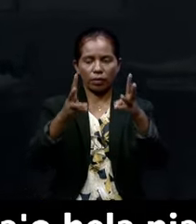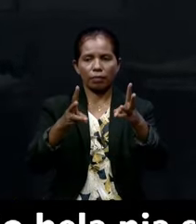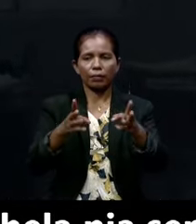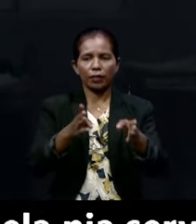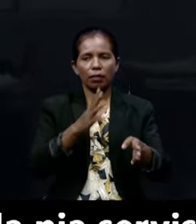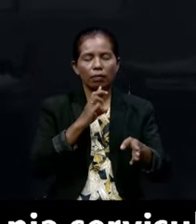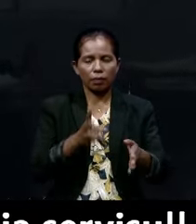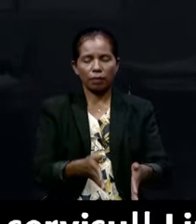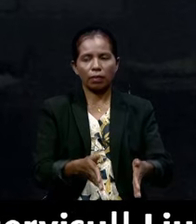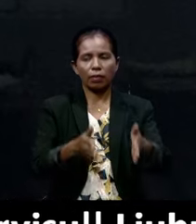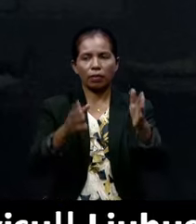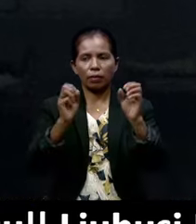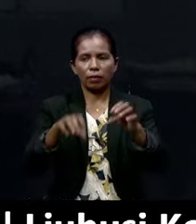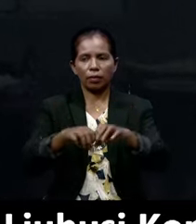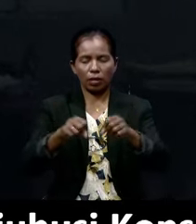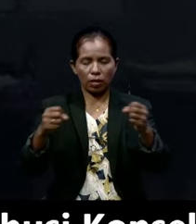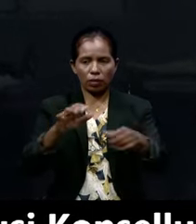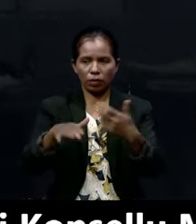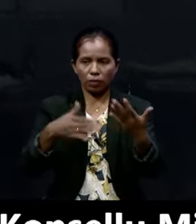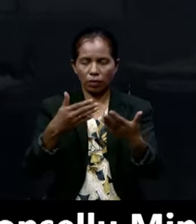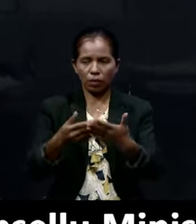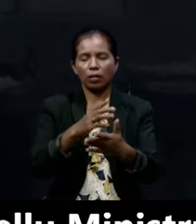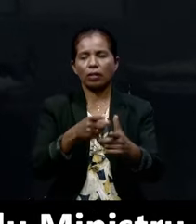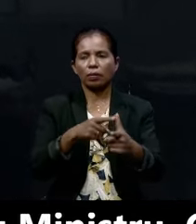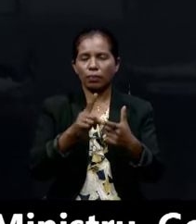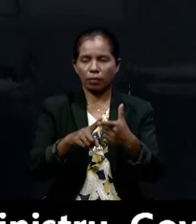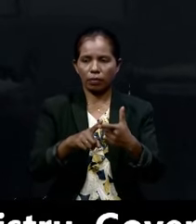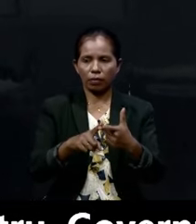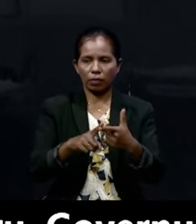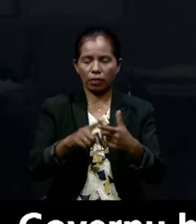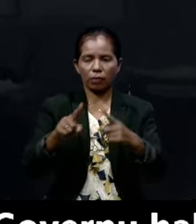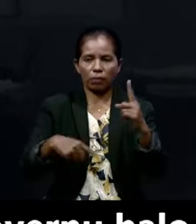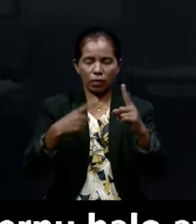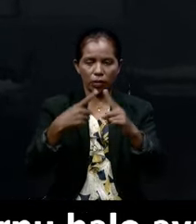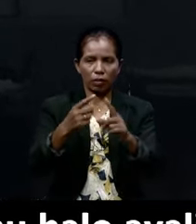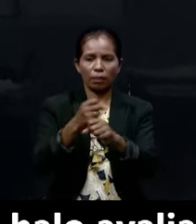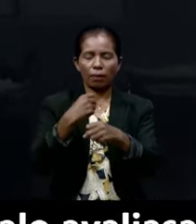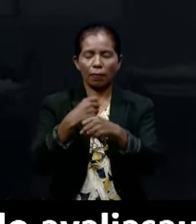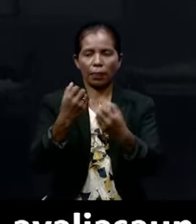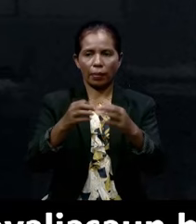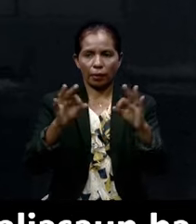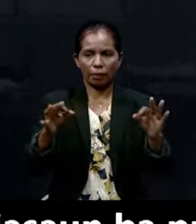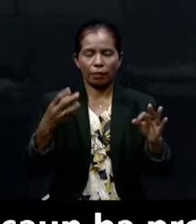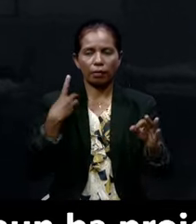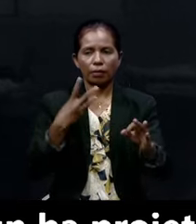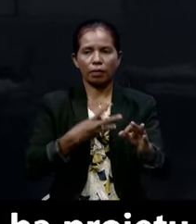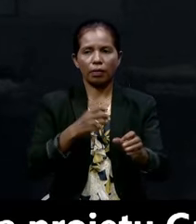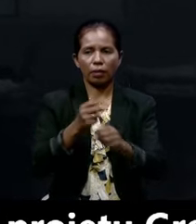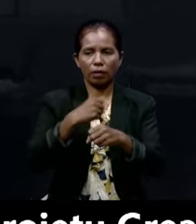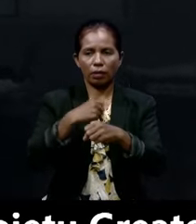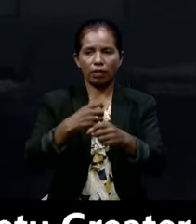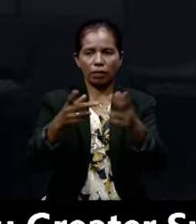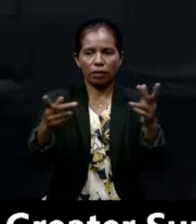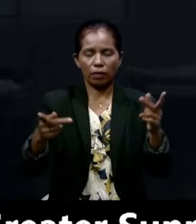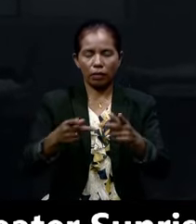baleta hine ba, nete ni subu tia hutu lai, halte hutu maka, bahira ne ba ne entrega, puin ma halo pali patin